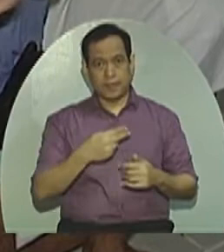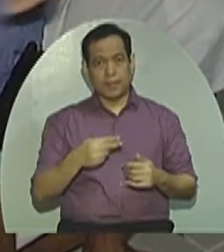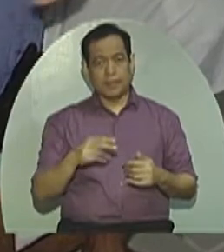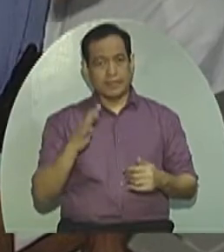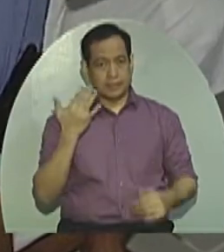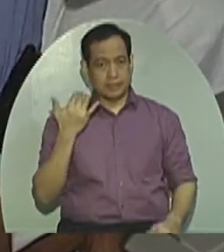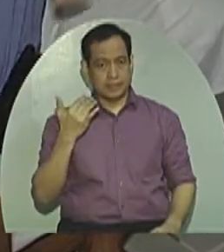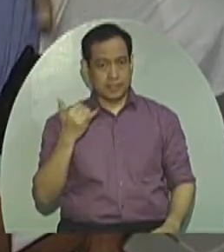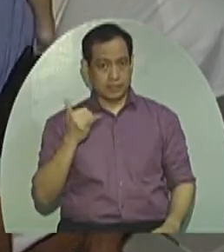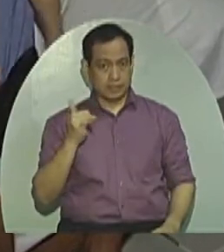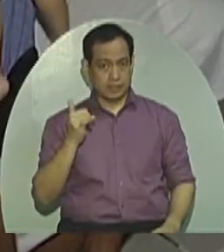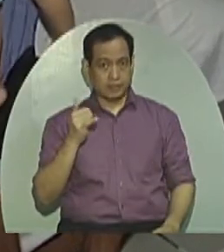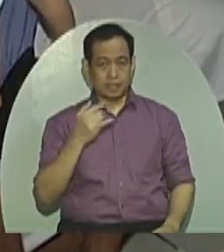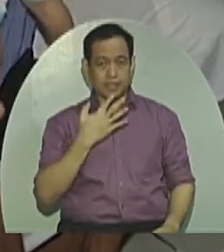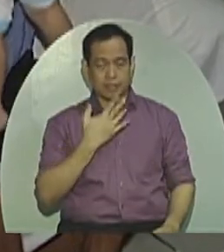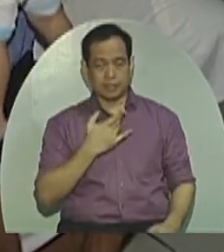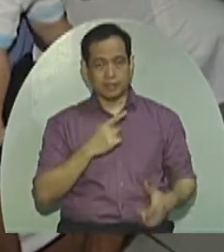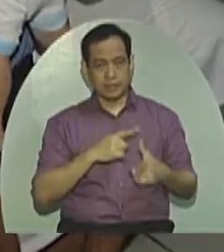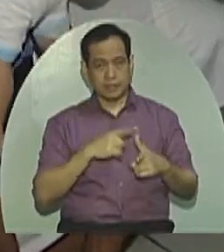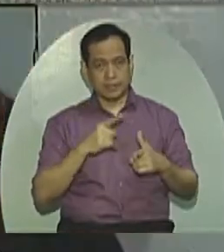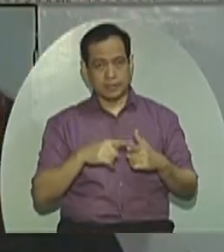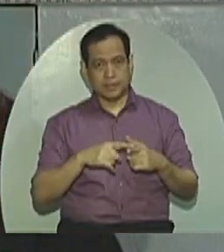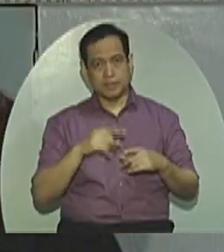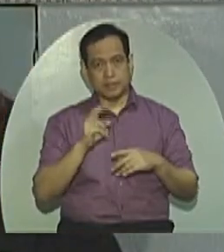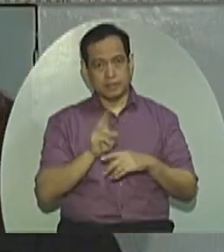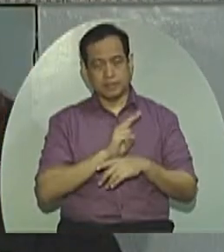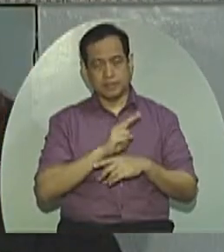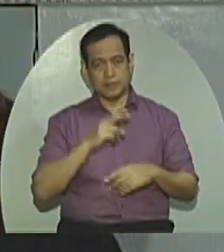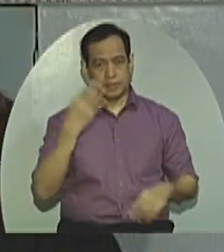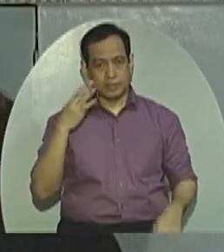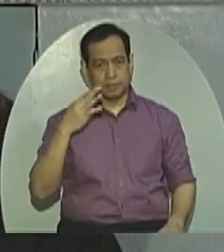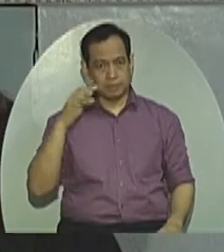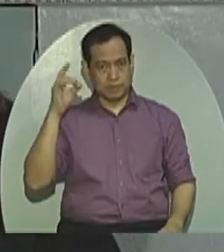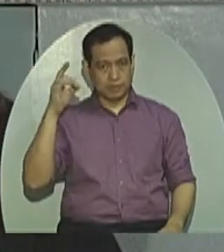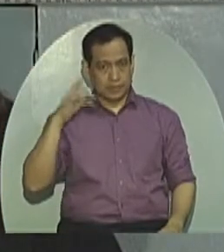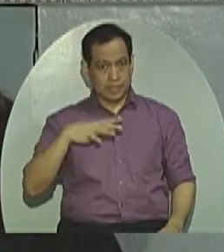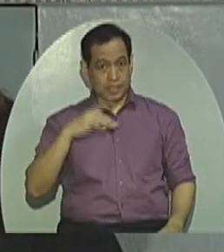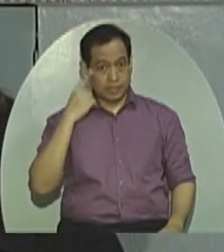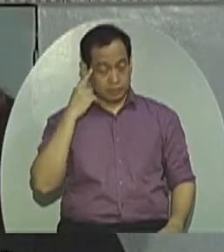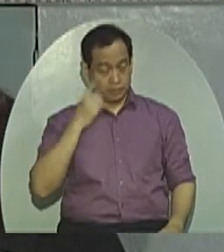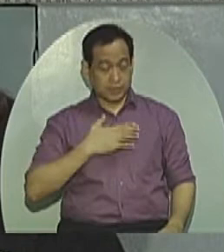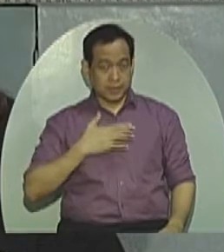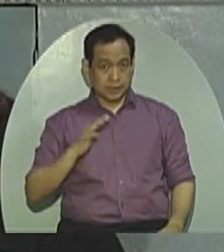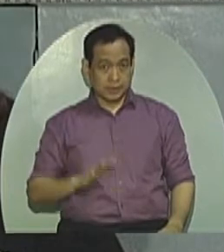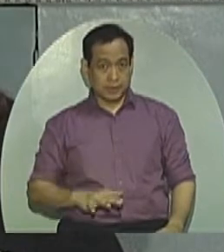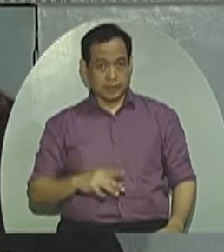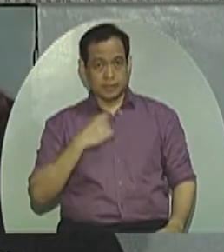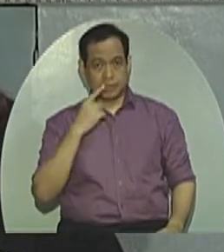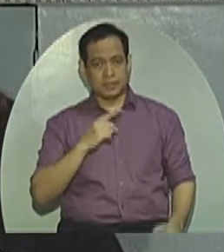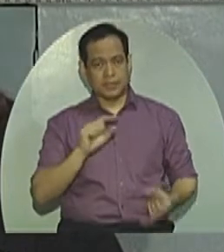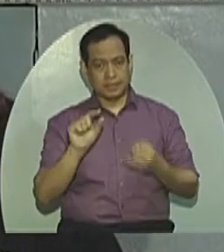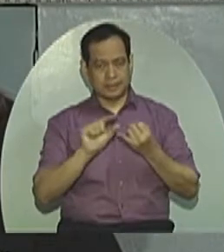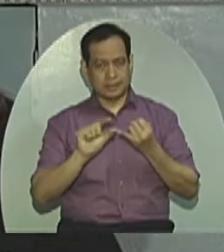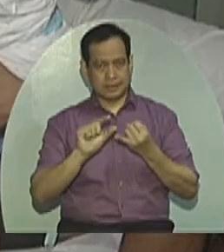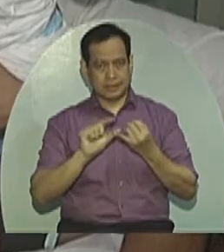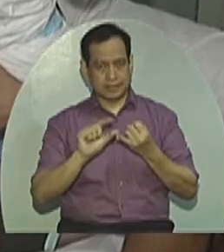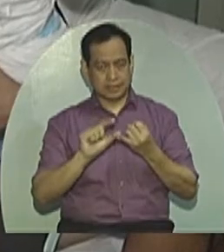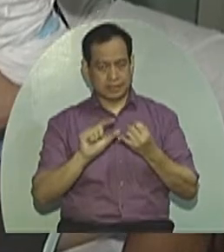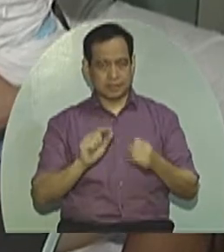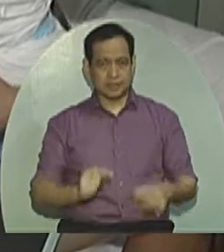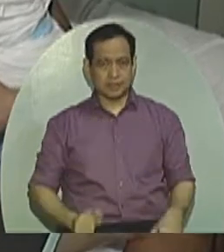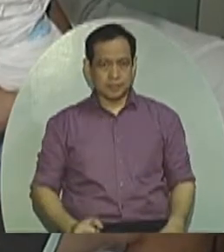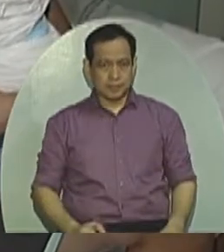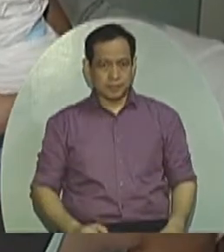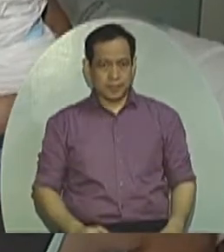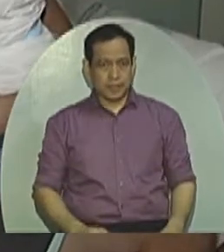siya dahil po na madilaw siya. Pinailawan din po siya ng blue light. Yun po. Sabi po na genetics